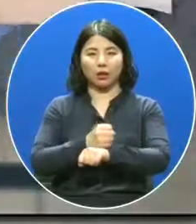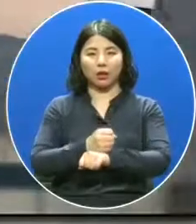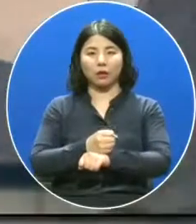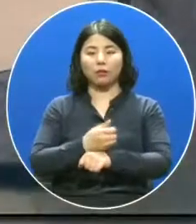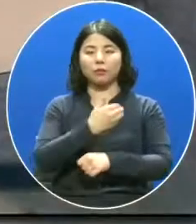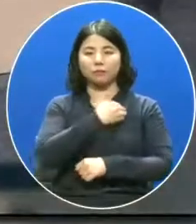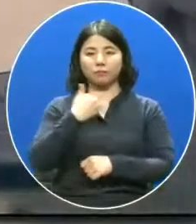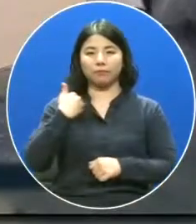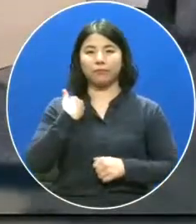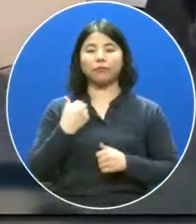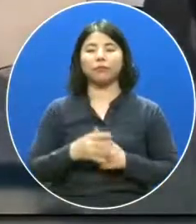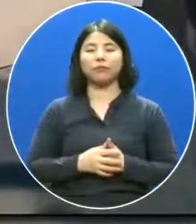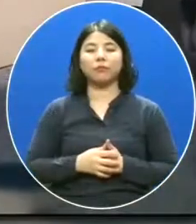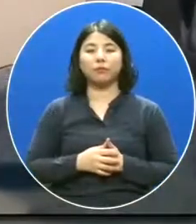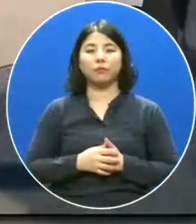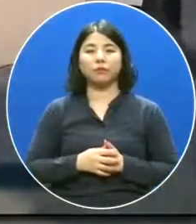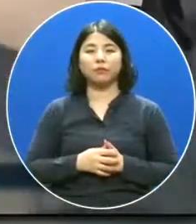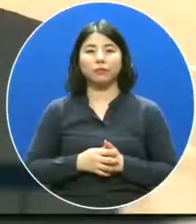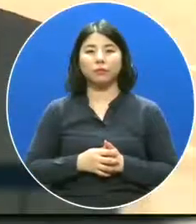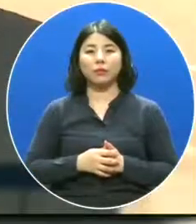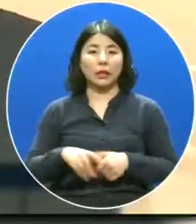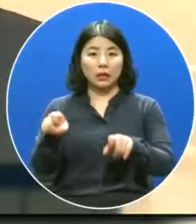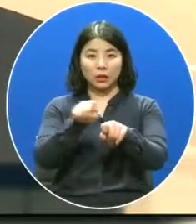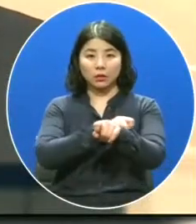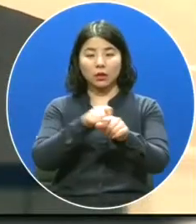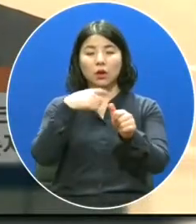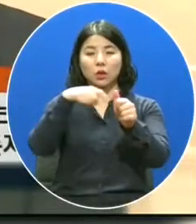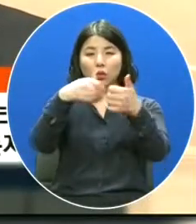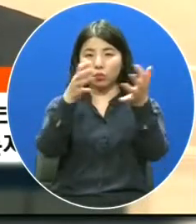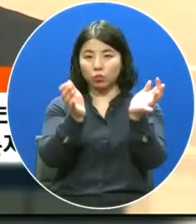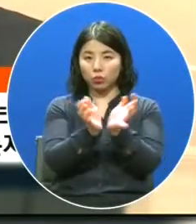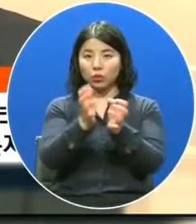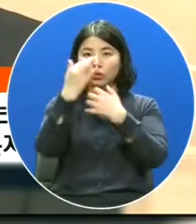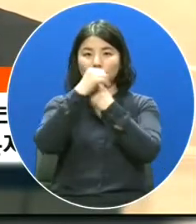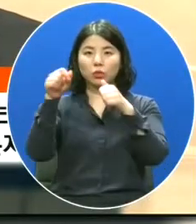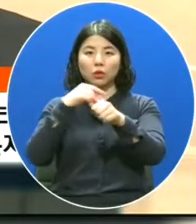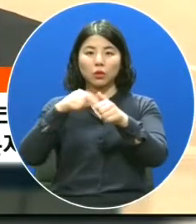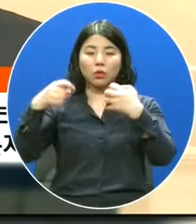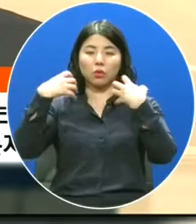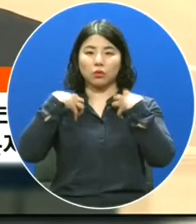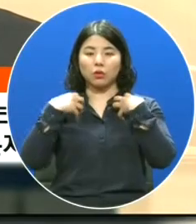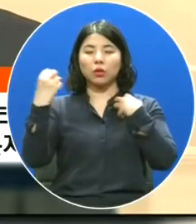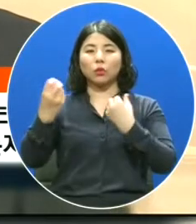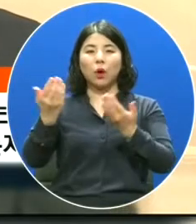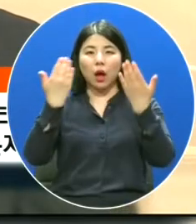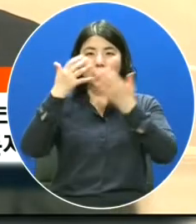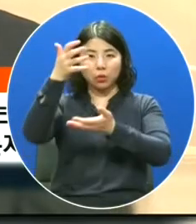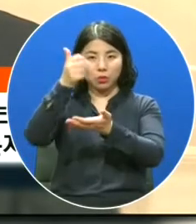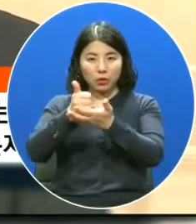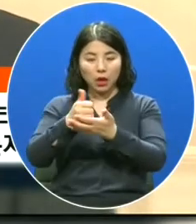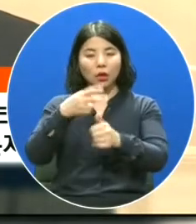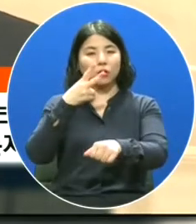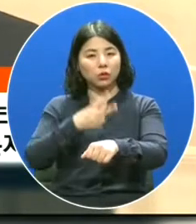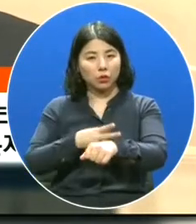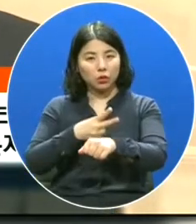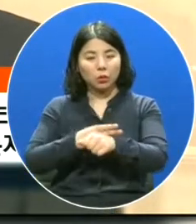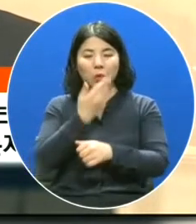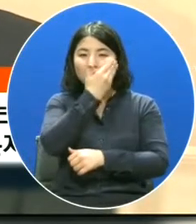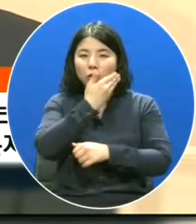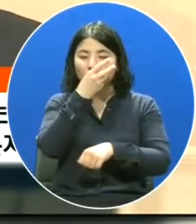있다는 인상을 남기기에 좋겠습니다. 특히 교육부와 충북교육청, 그리고 학교 교장과